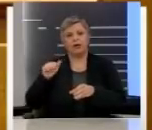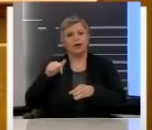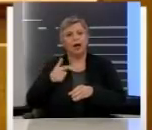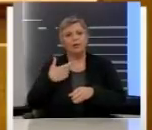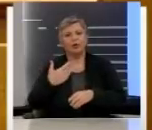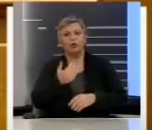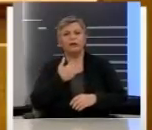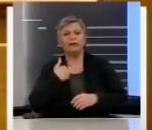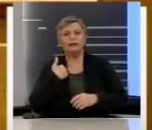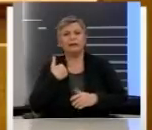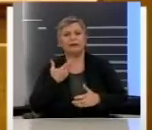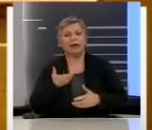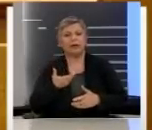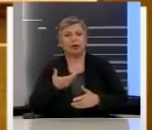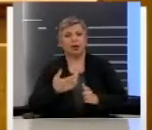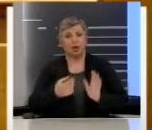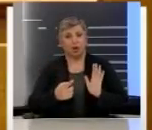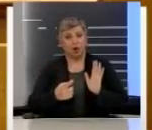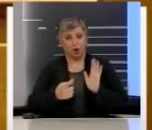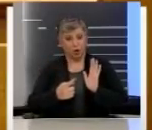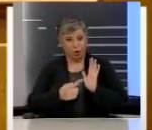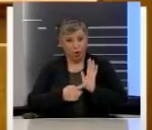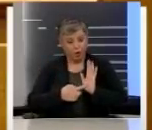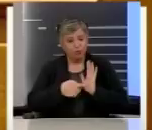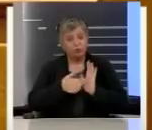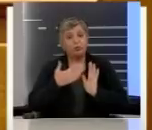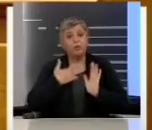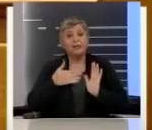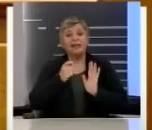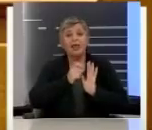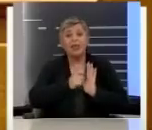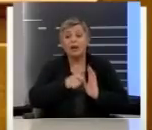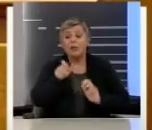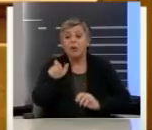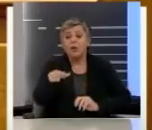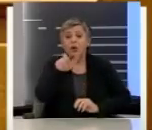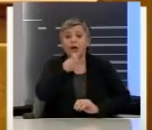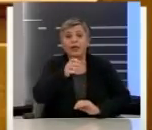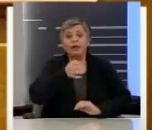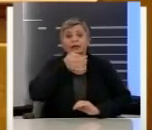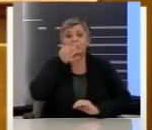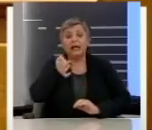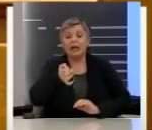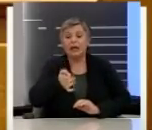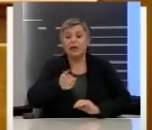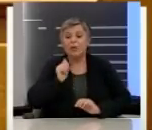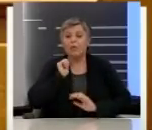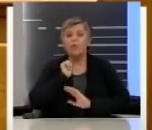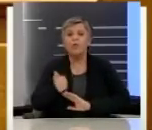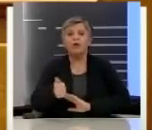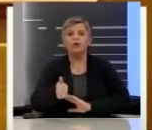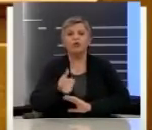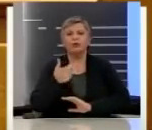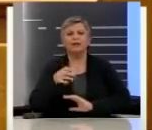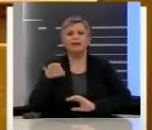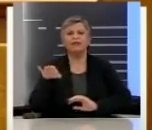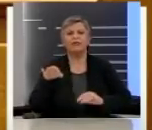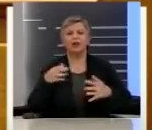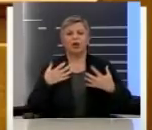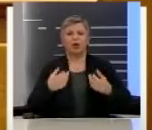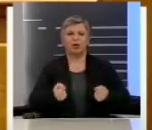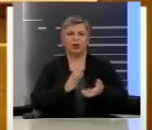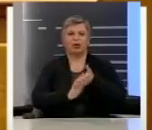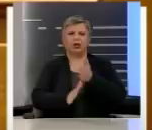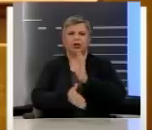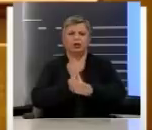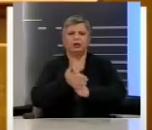σεβαστός ο αυτοπροσδιορισμός ενός ατόμου προς το φίλο του, αλλά να αφήσουμε